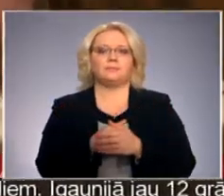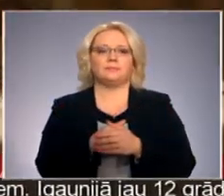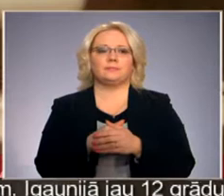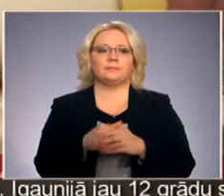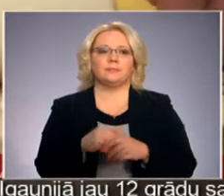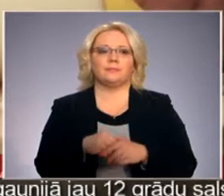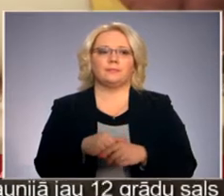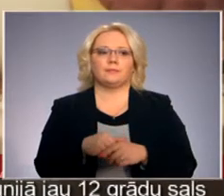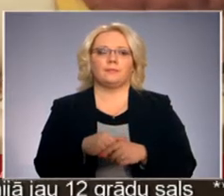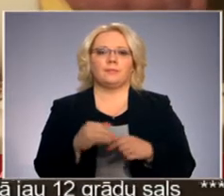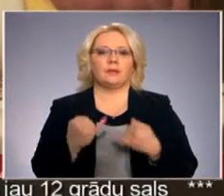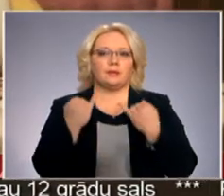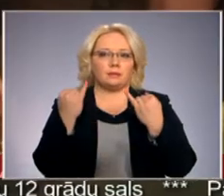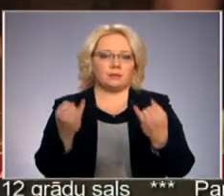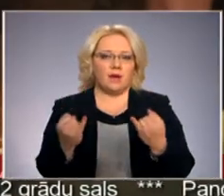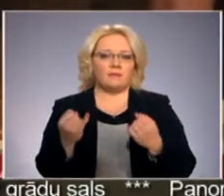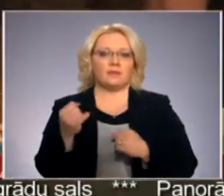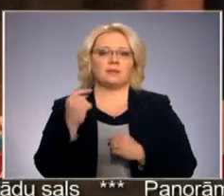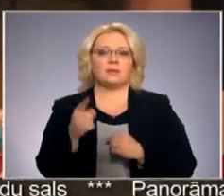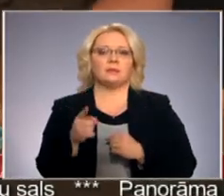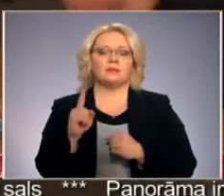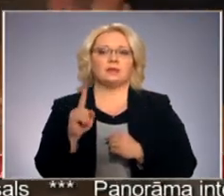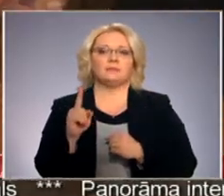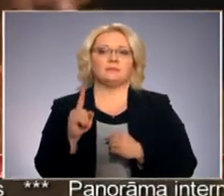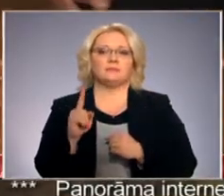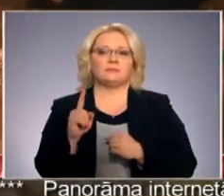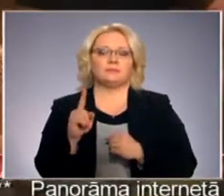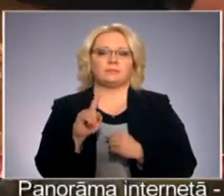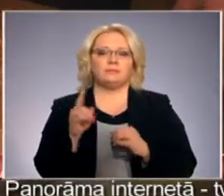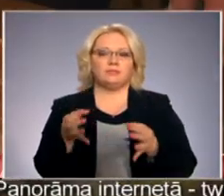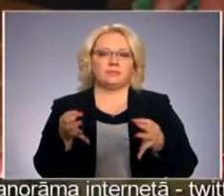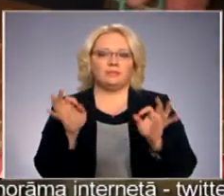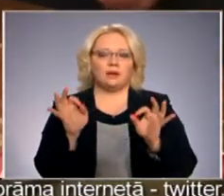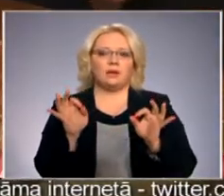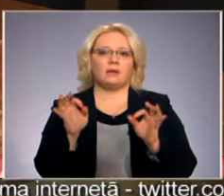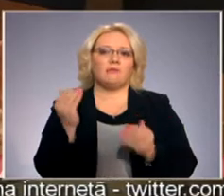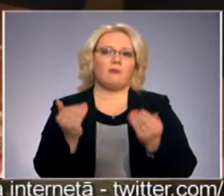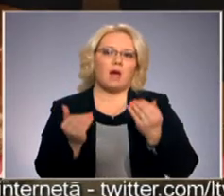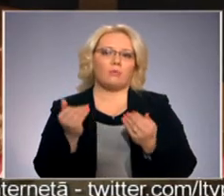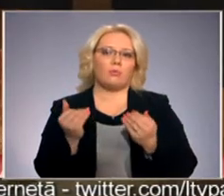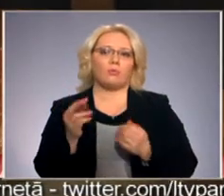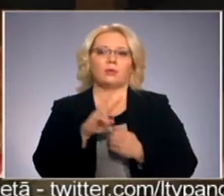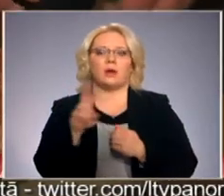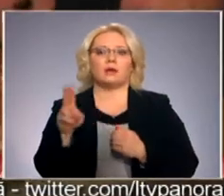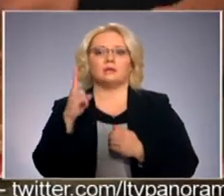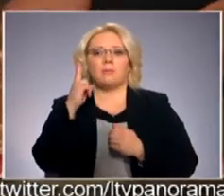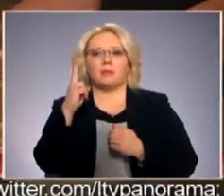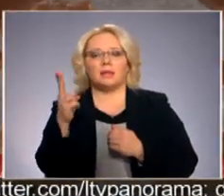Jā, dāvanas, tas, es domāju, tas nav nemaz svarīgi. Varbūt kaut kāds